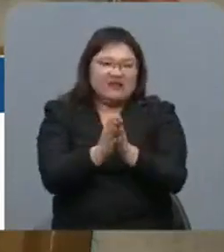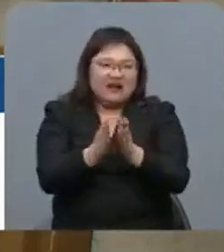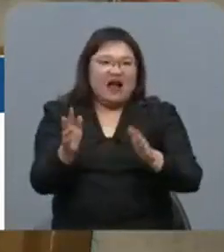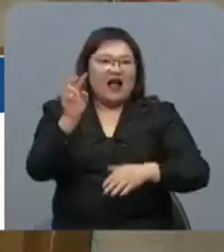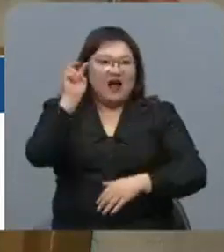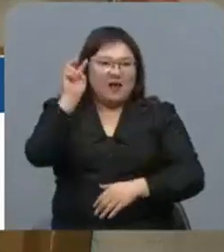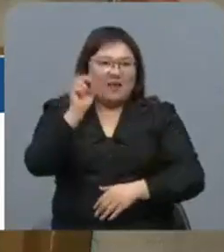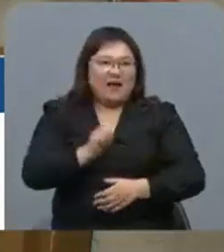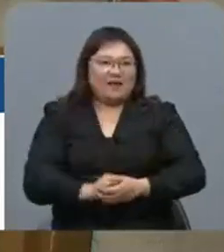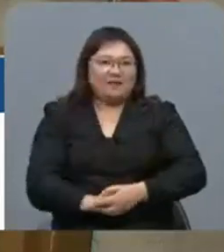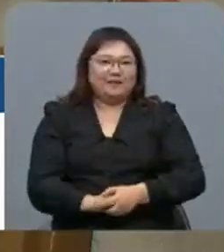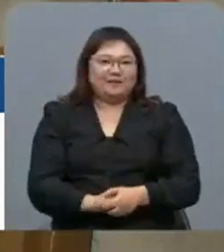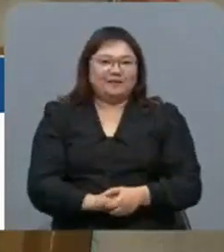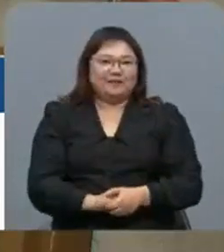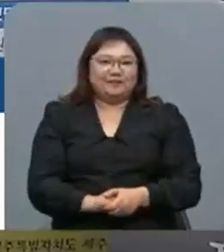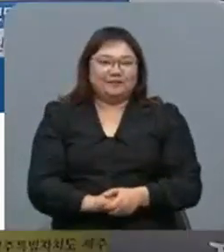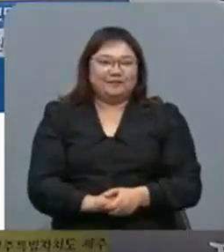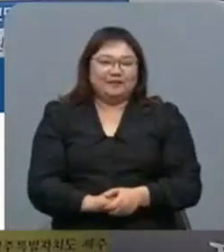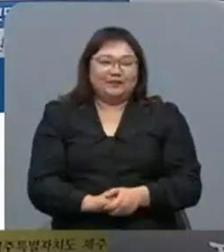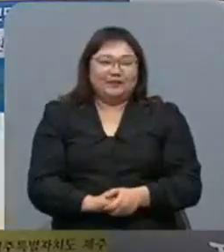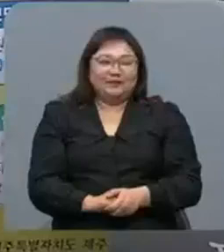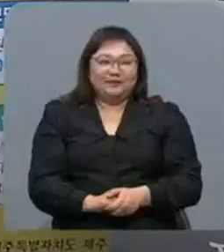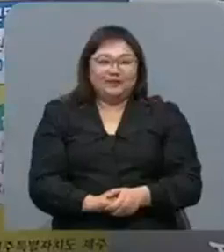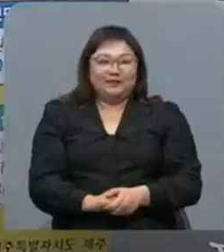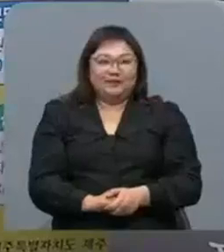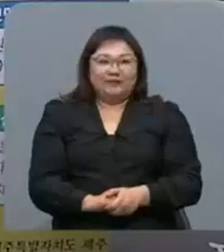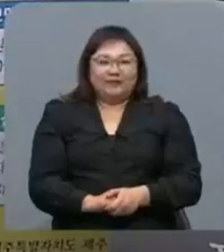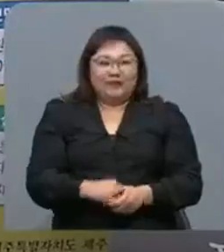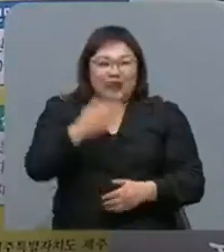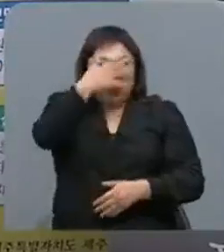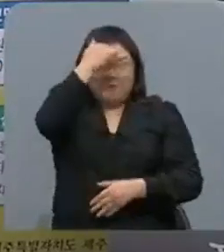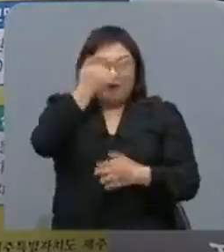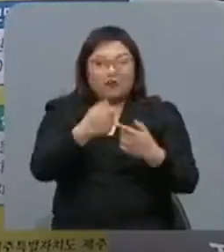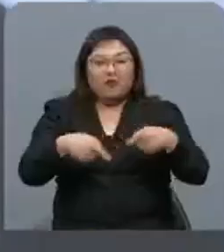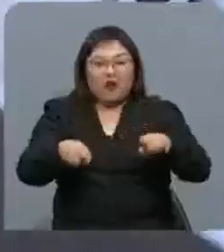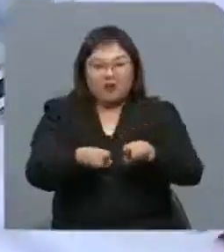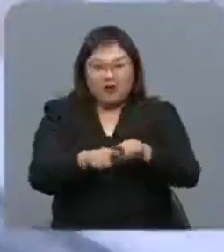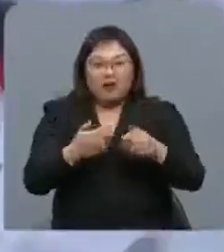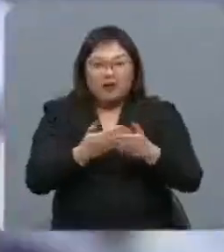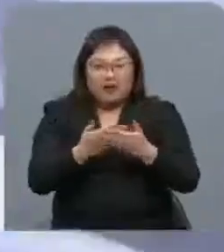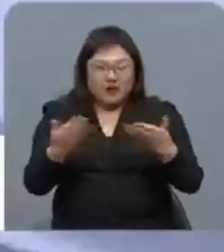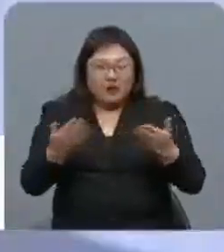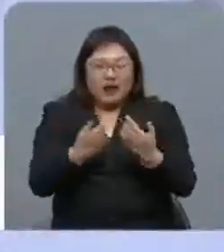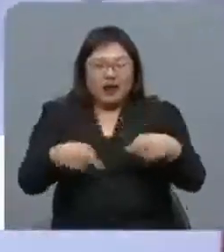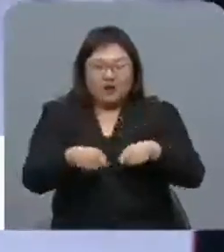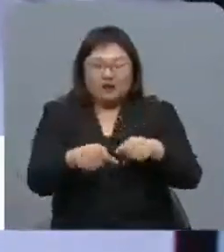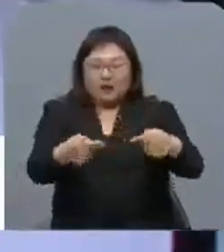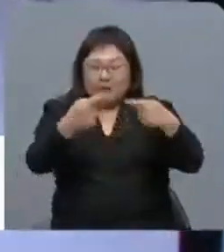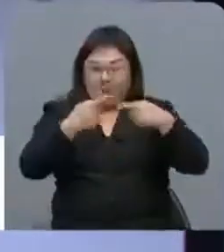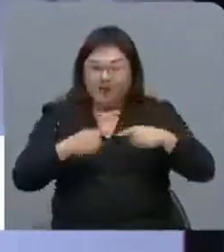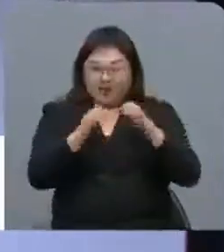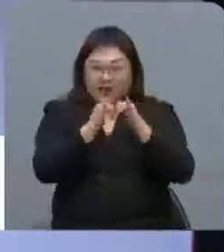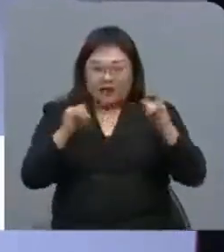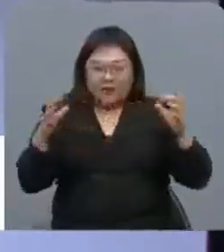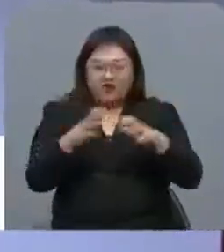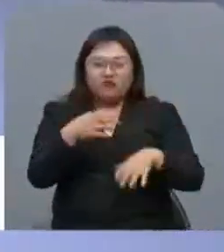이제 실천을 해야지 이제. 할머니와 함께 나눔에 동참한 마을 어르신은 모두